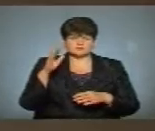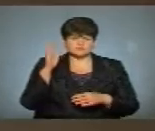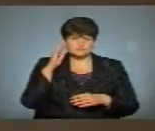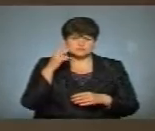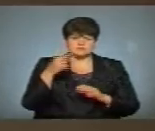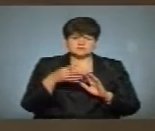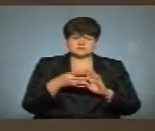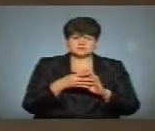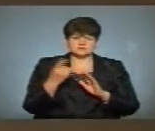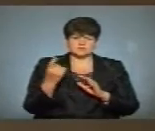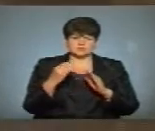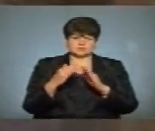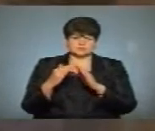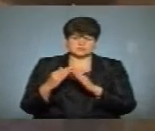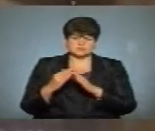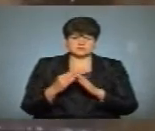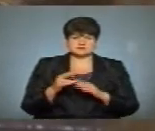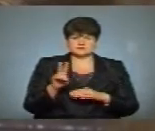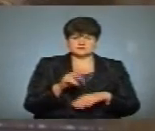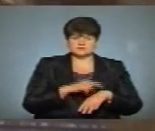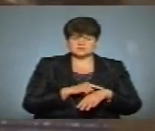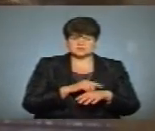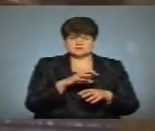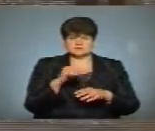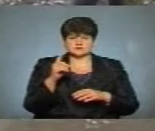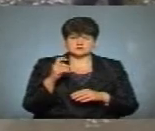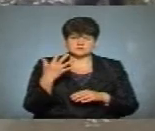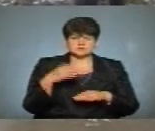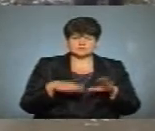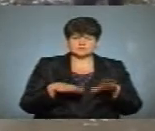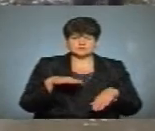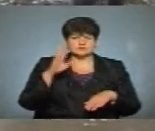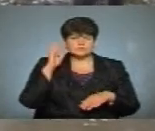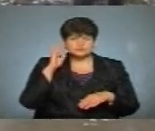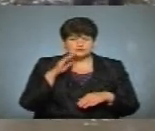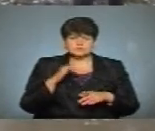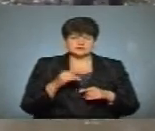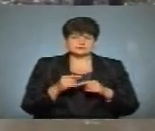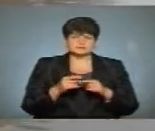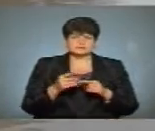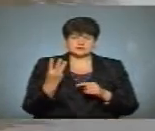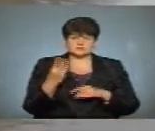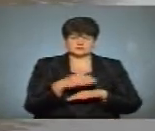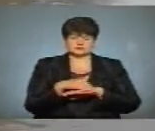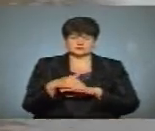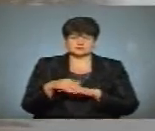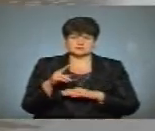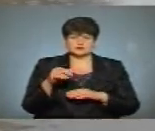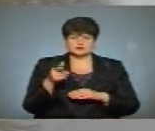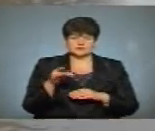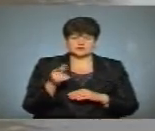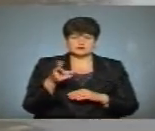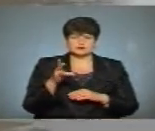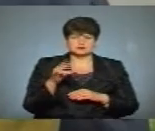29 господарств. За перших дві години відкачали близько 500 тонн води. Наслідки негоди ліквідовували на трьох вулицях – Підгородня, Гнатюка